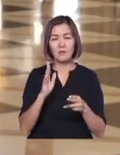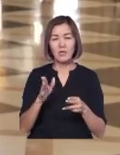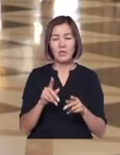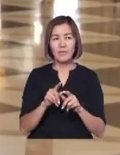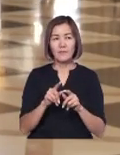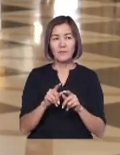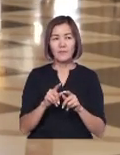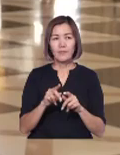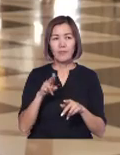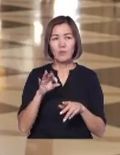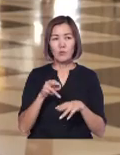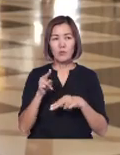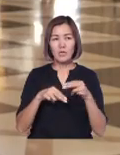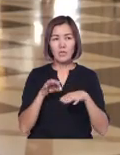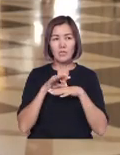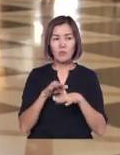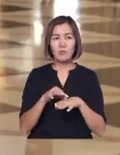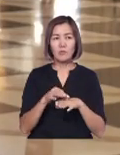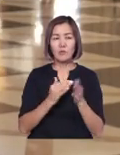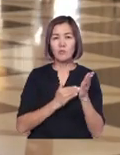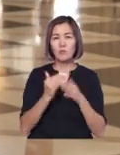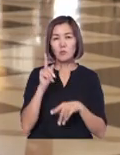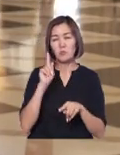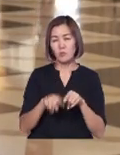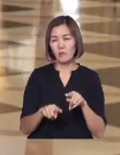Рост строительства этой школы идет на высоком темпе.